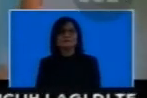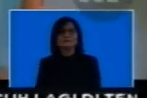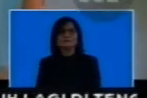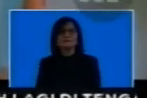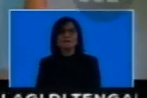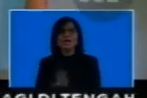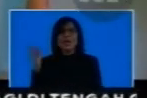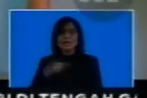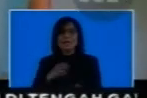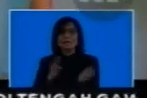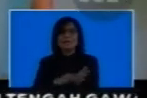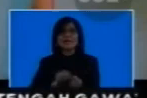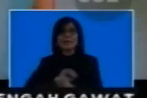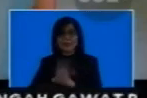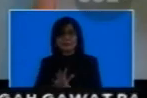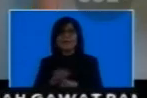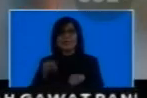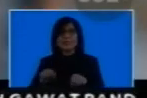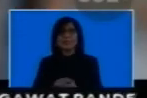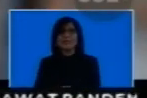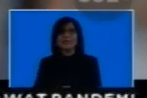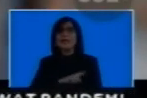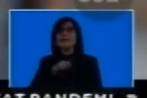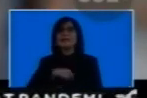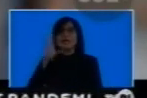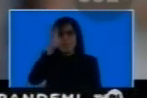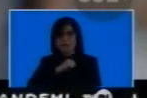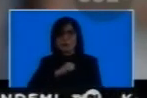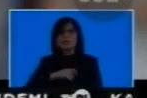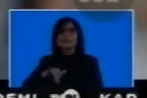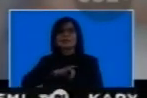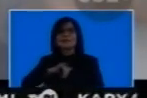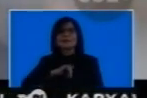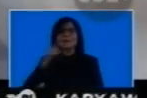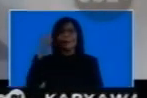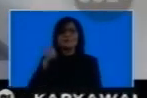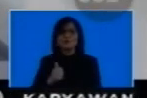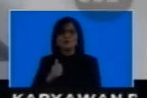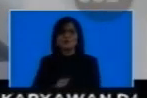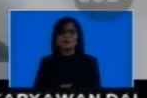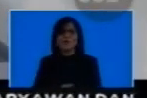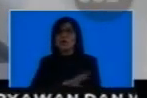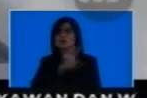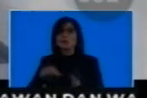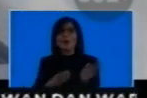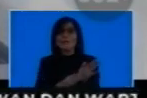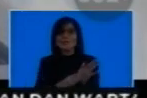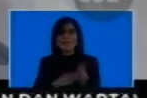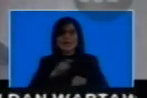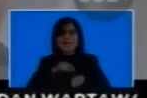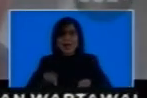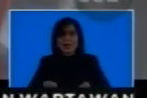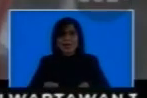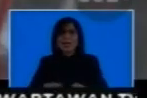Dari pandemi ini kita tahu bahwa kita saling membutuhkan. Semua kesulitan saat ini